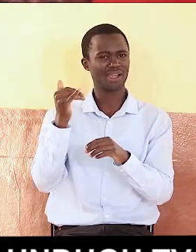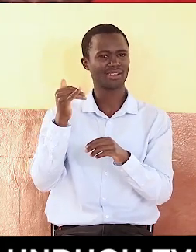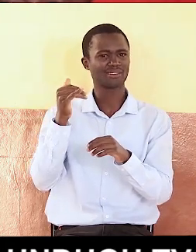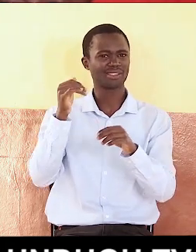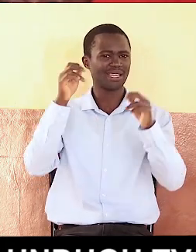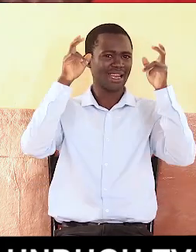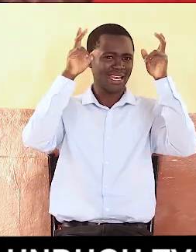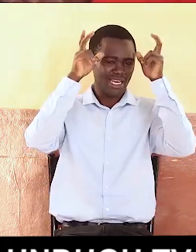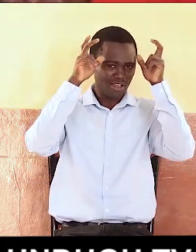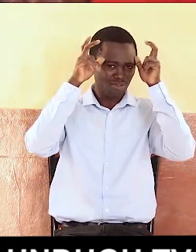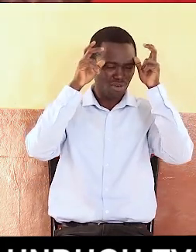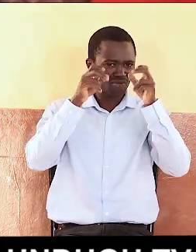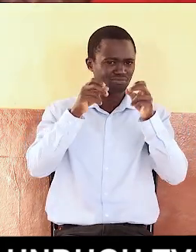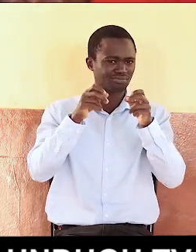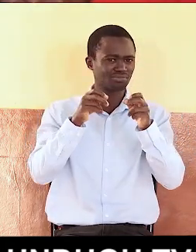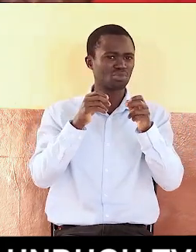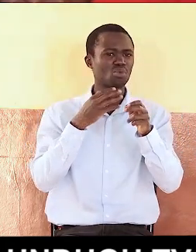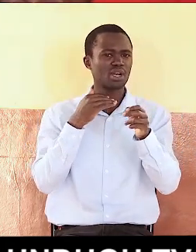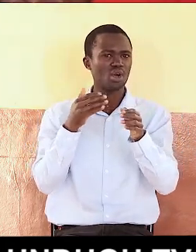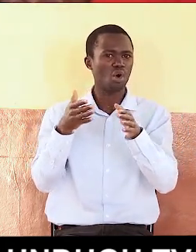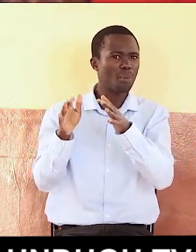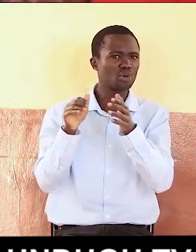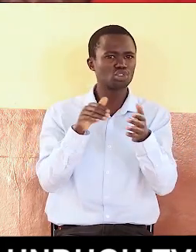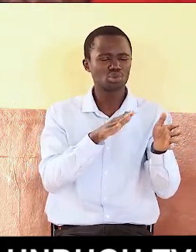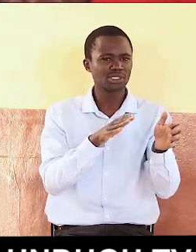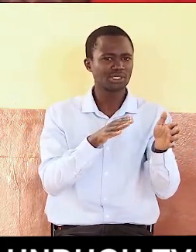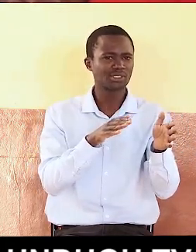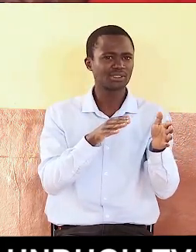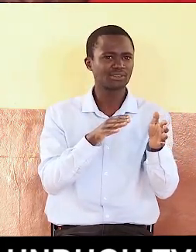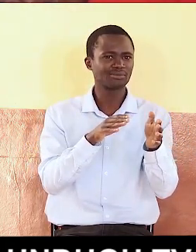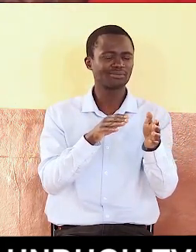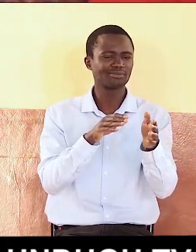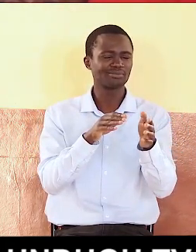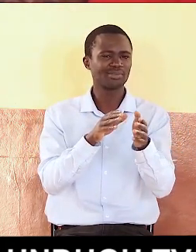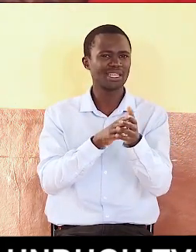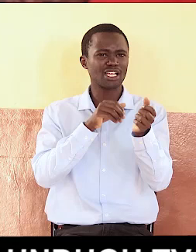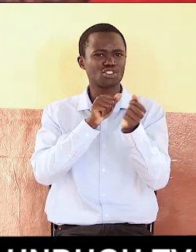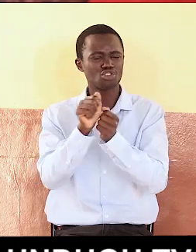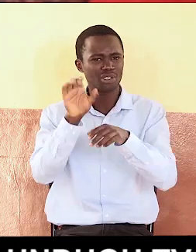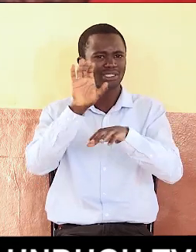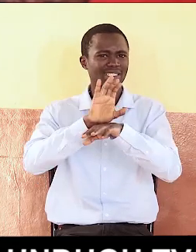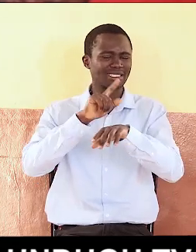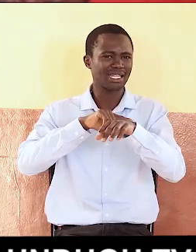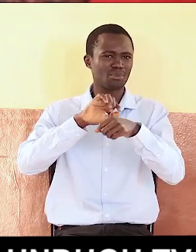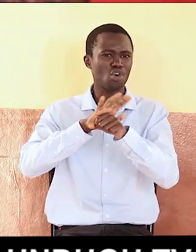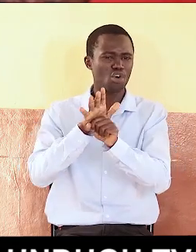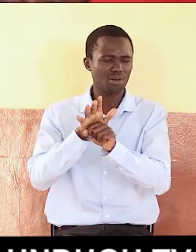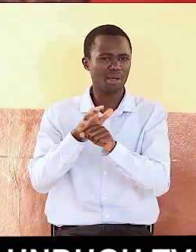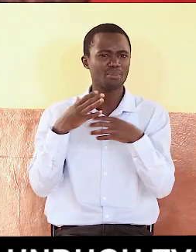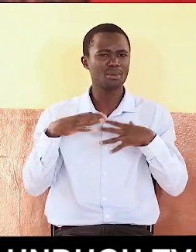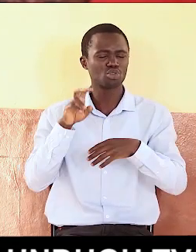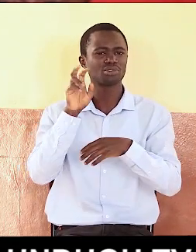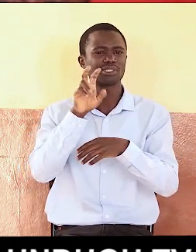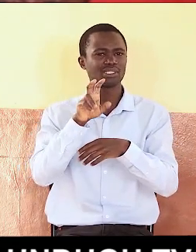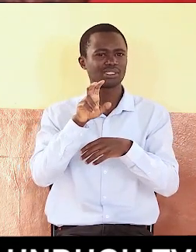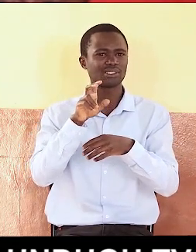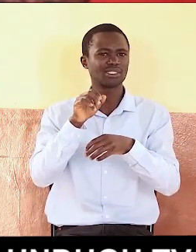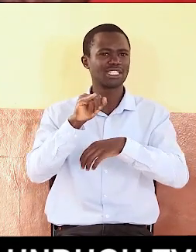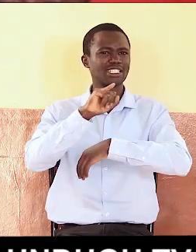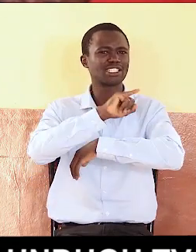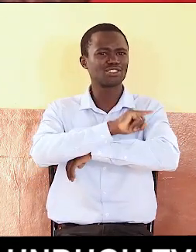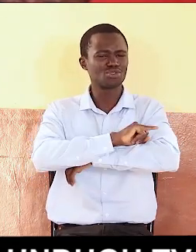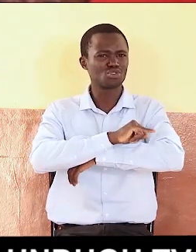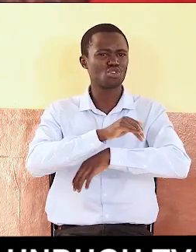shetani anatafuta mbinu ya kufedhehesha kanisa wakati wa corona kuonekana kama ni institution